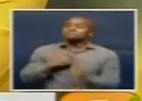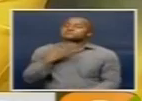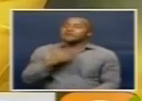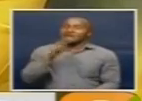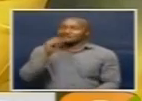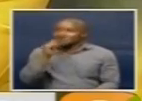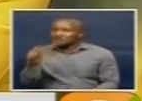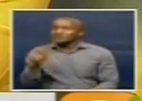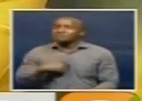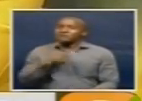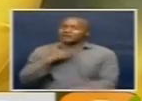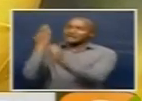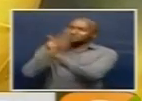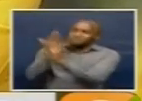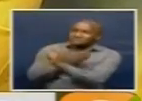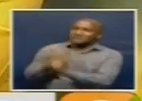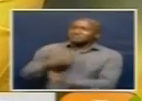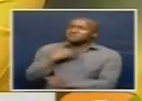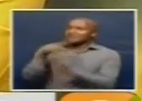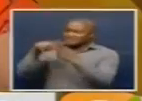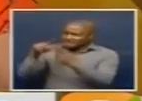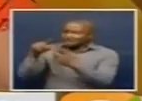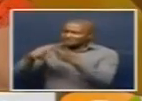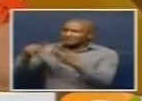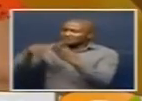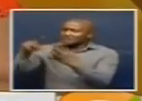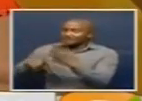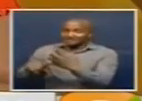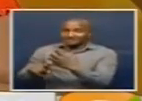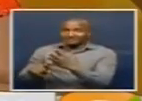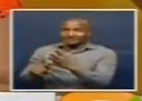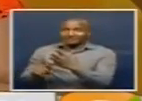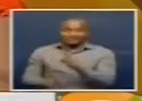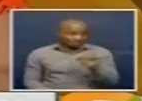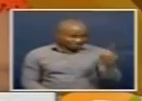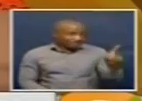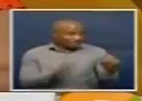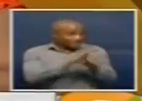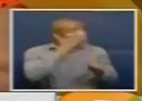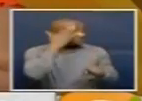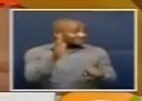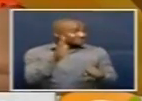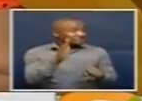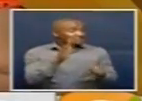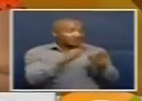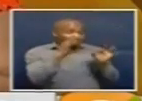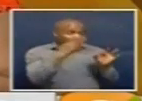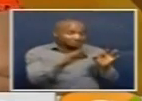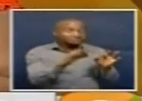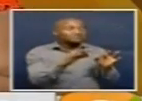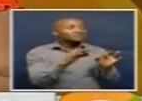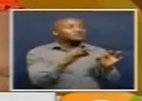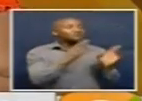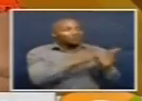minofu. Bila kujua pia mchicha ndio wasaidia zaidi. Hapo ndio shida sasa. Sasa waona kile ambacho nimekiona,